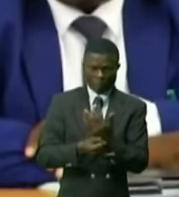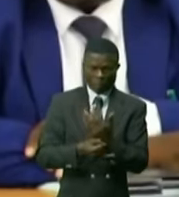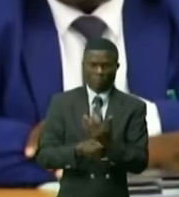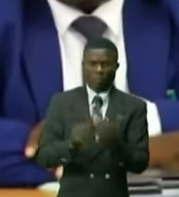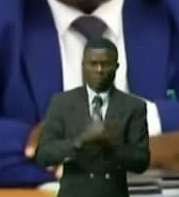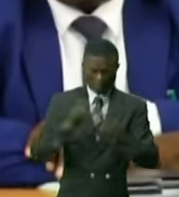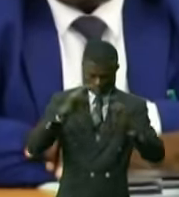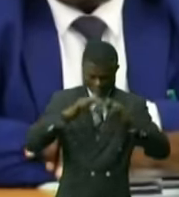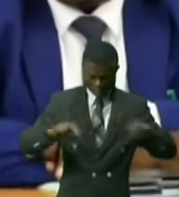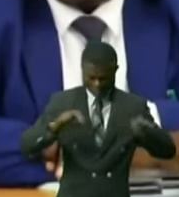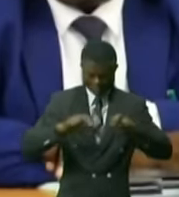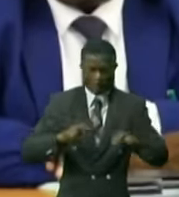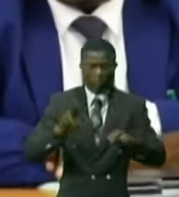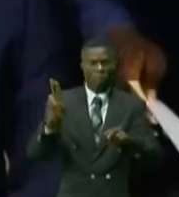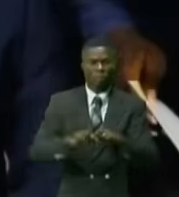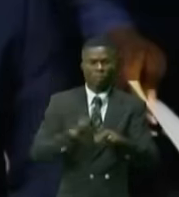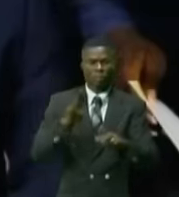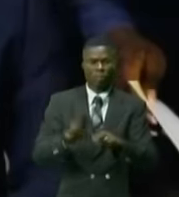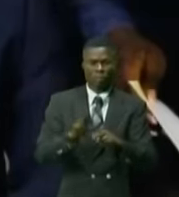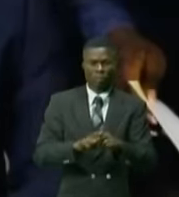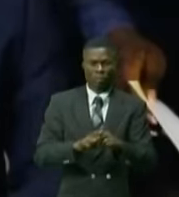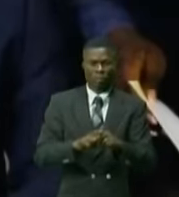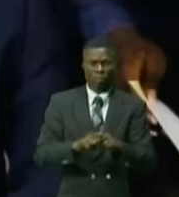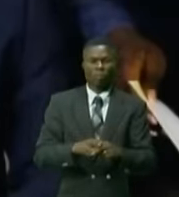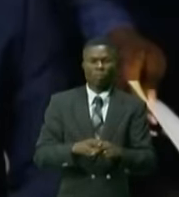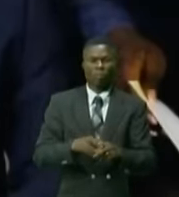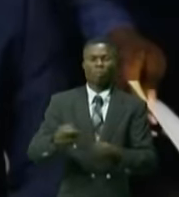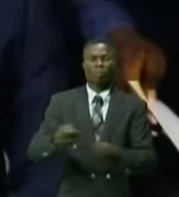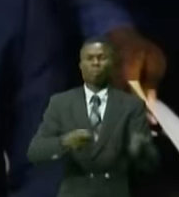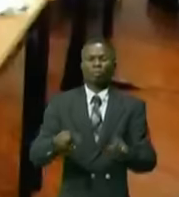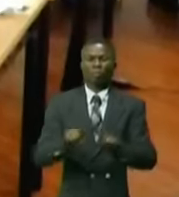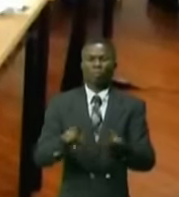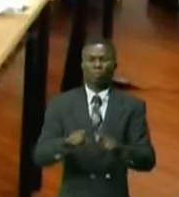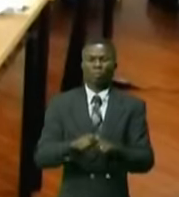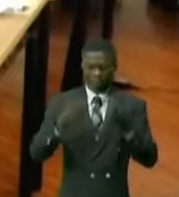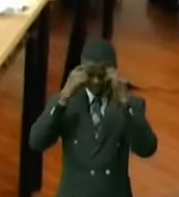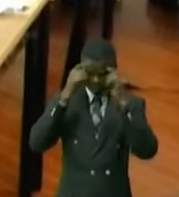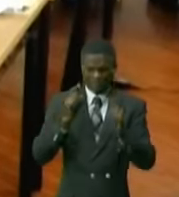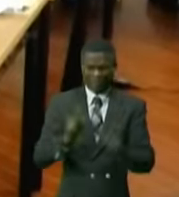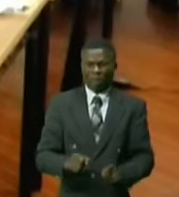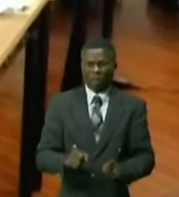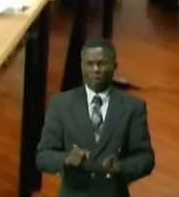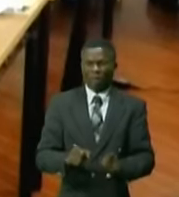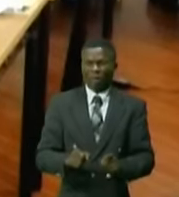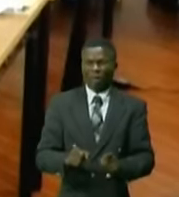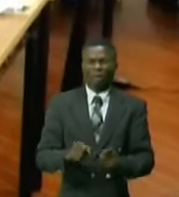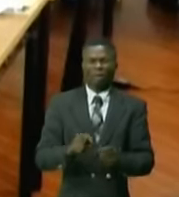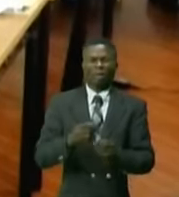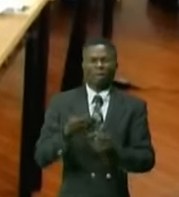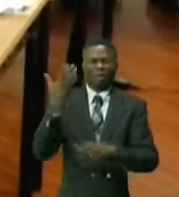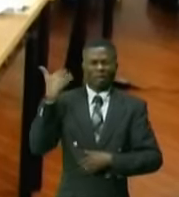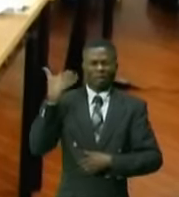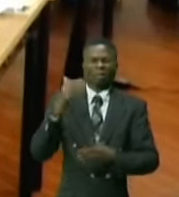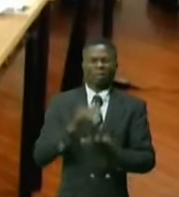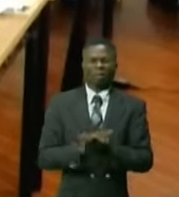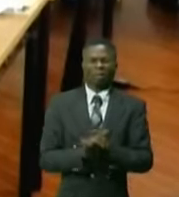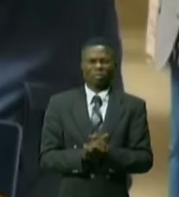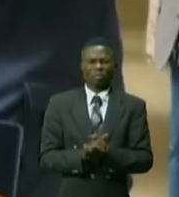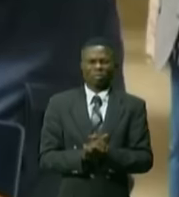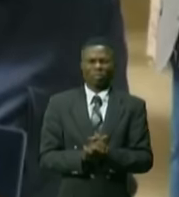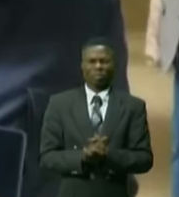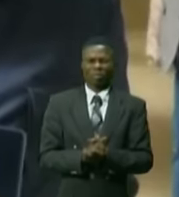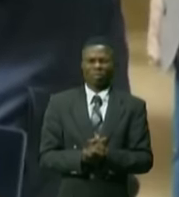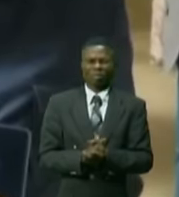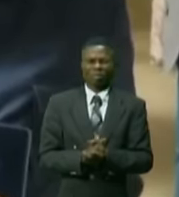surtout vérifier la mise en œuvre des passations de marché telles qu'arrêtées dans les recommandations précédentes. Une exception de façon